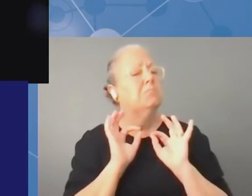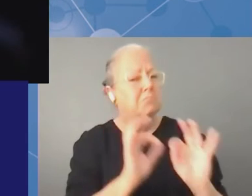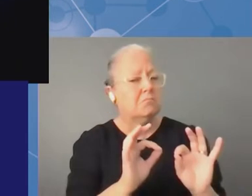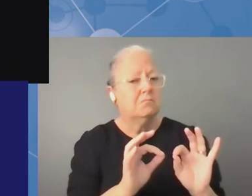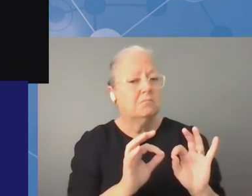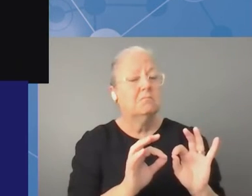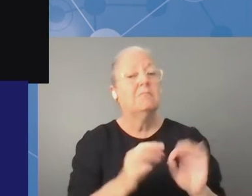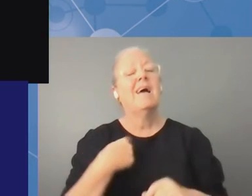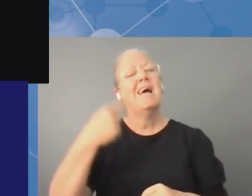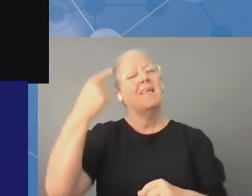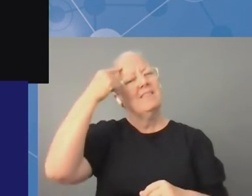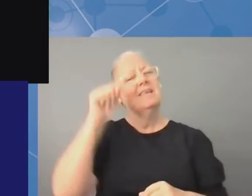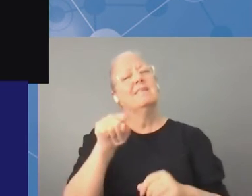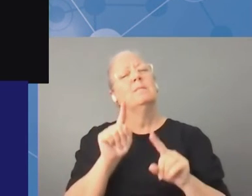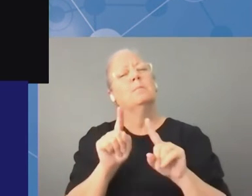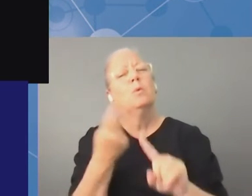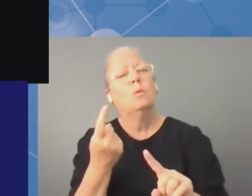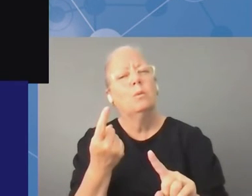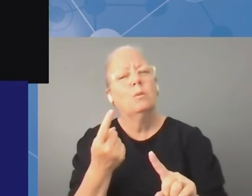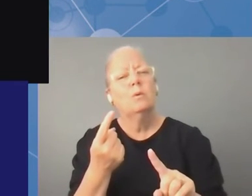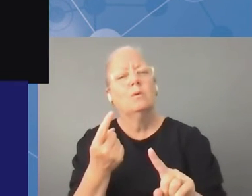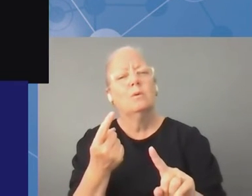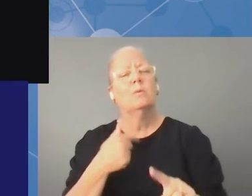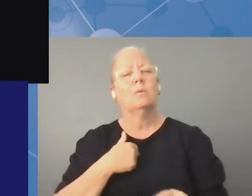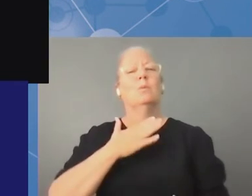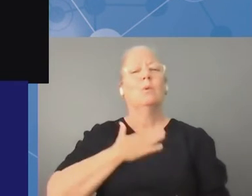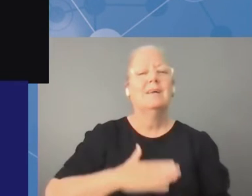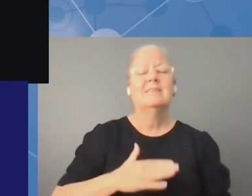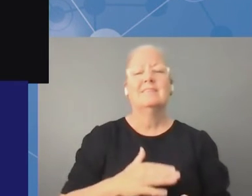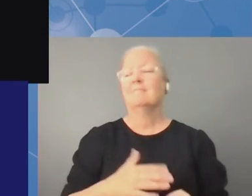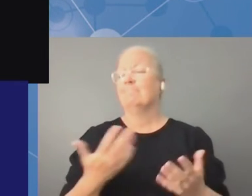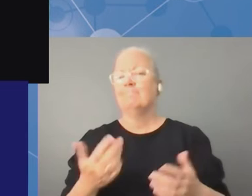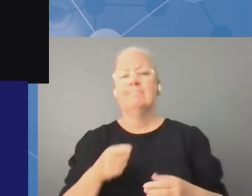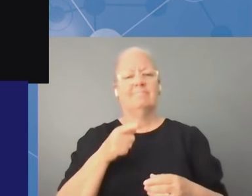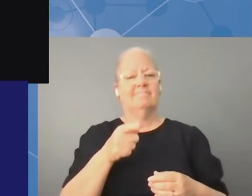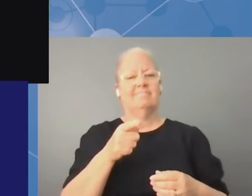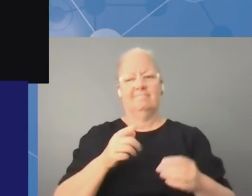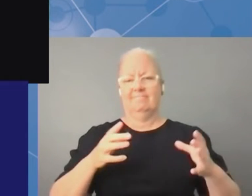Последняя пленарная сессия на тему